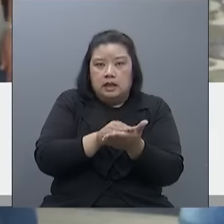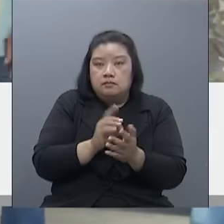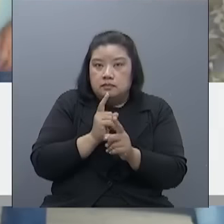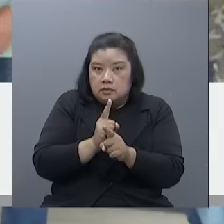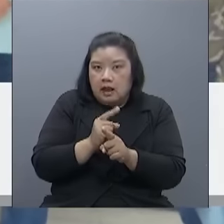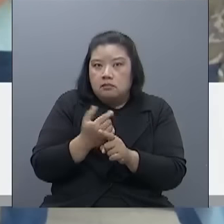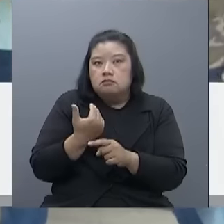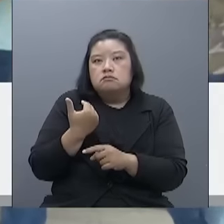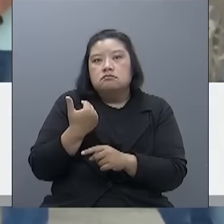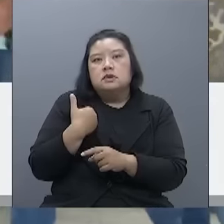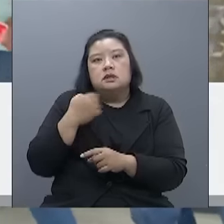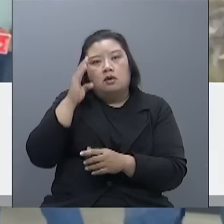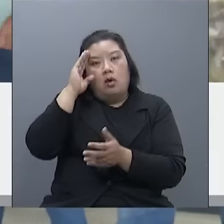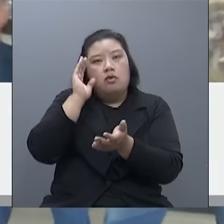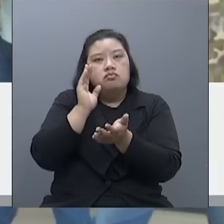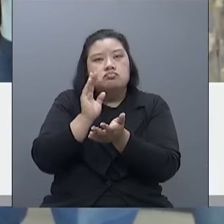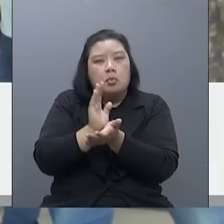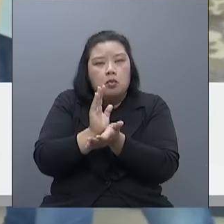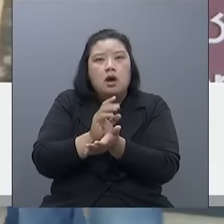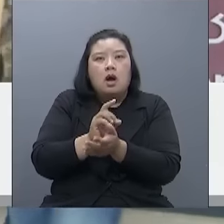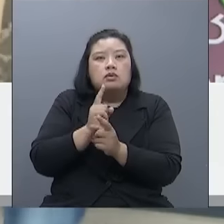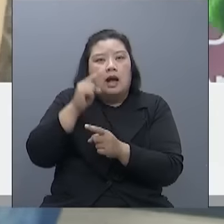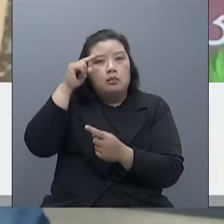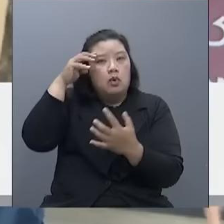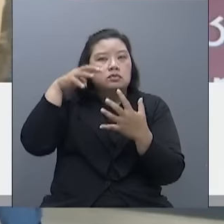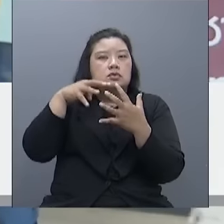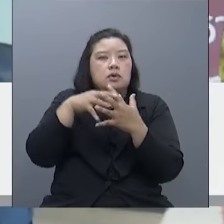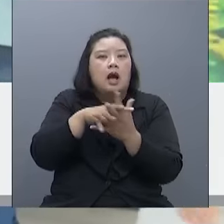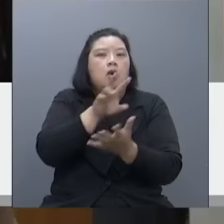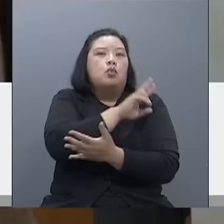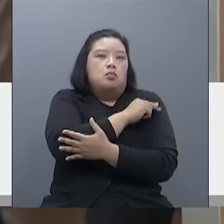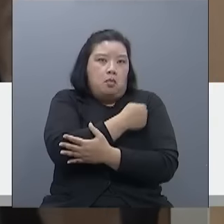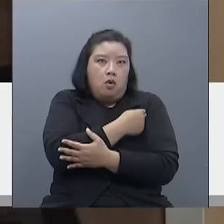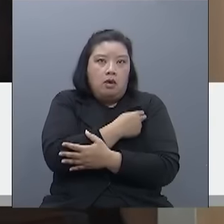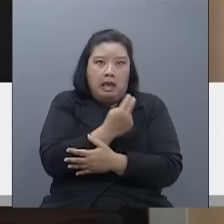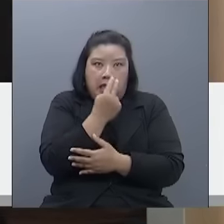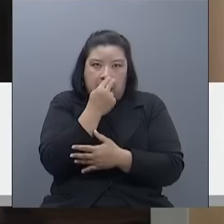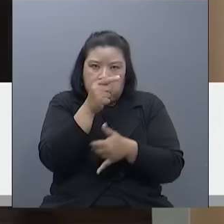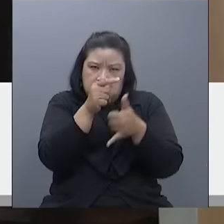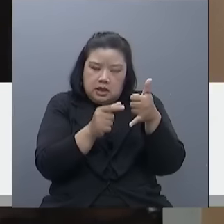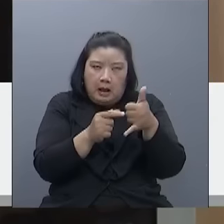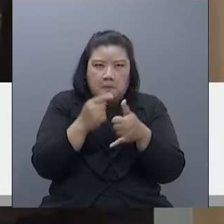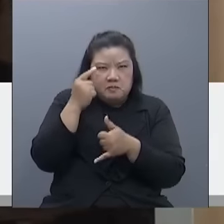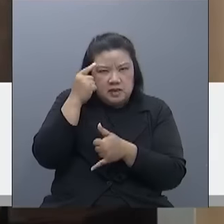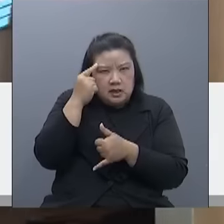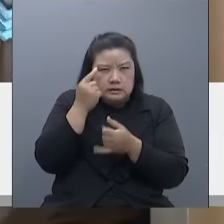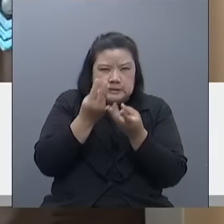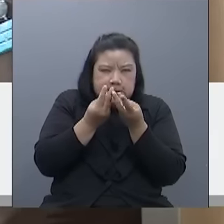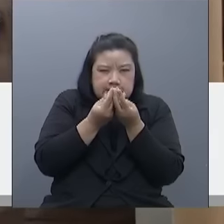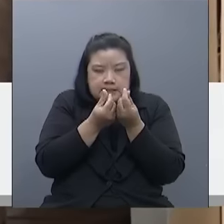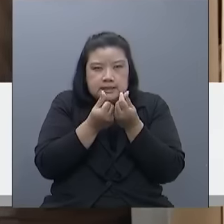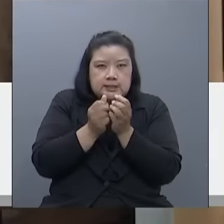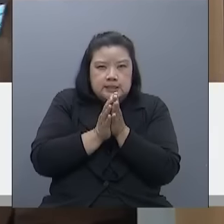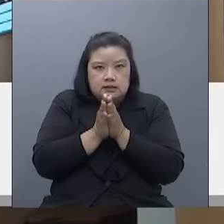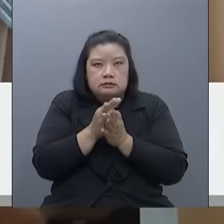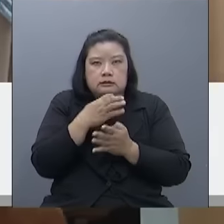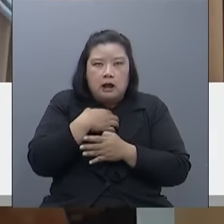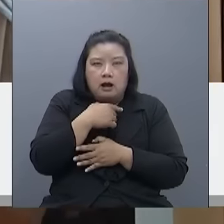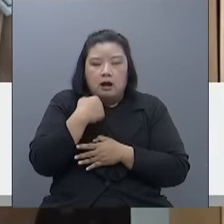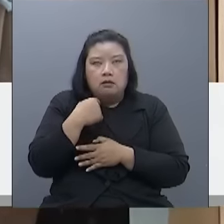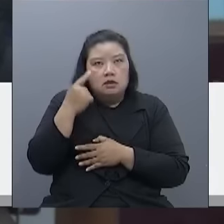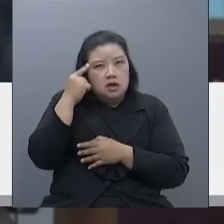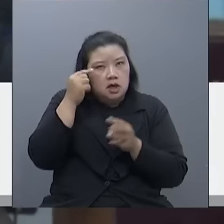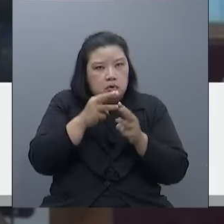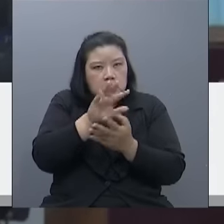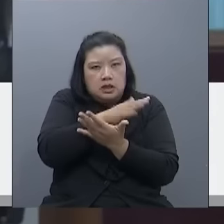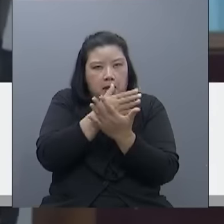แพทย์ประกอบการสอบปากคำเนื่องจากพฤติการการก่อเหตุที่มีความซับซ้อนนะคะส่วนการสอบปากคำเบื้องต้นค่ะ